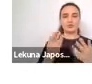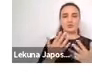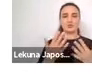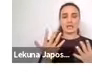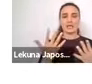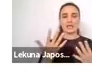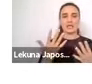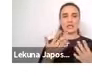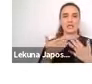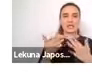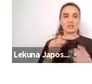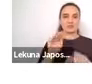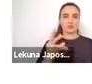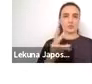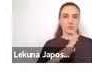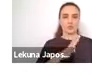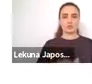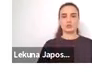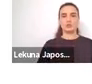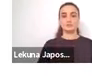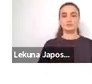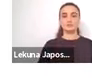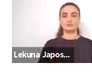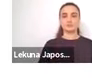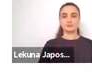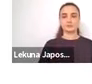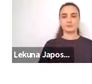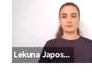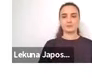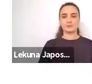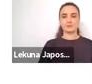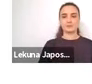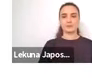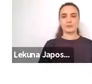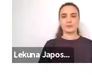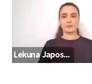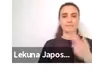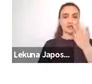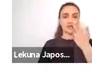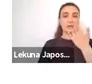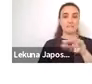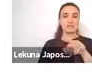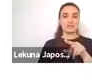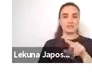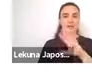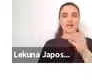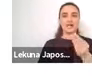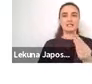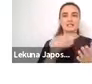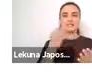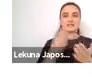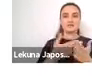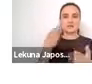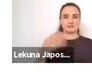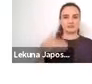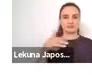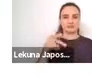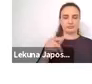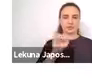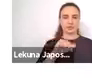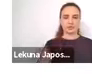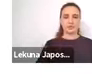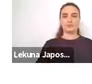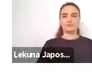უნდა მიუწოდოს და როგორ შეიძლება მათი ადაპტირება ასევე ხშირად სრულიად არაძვირად ღირებული